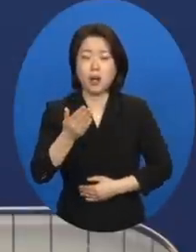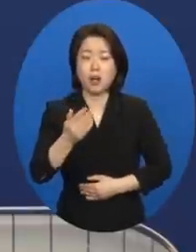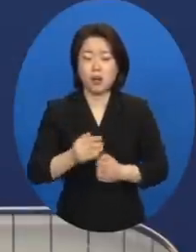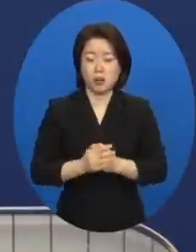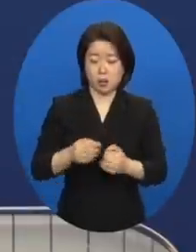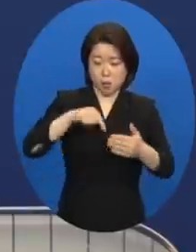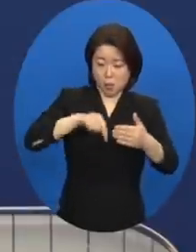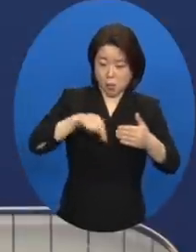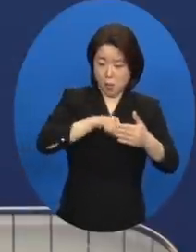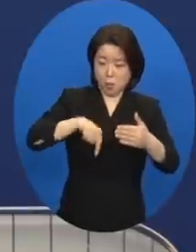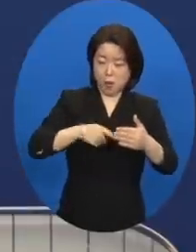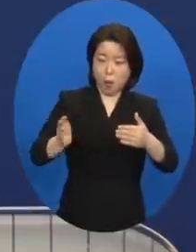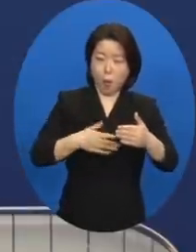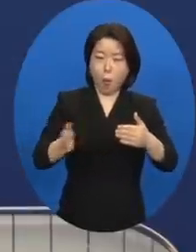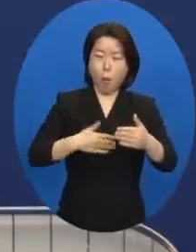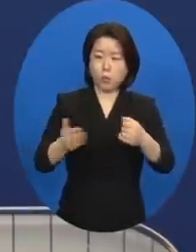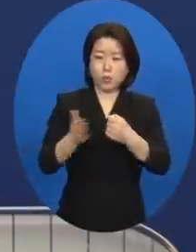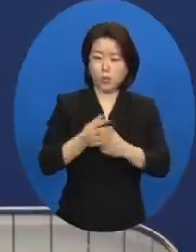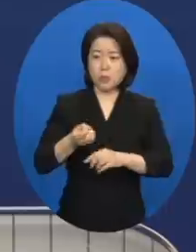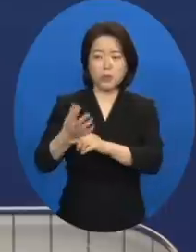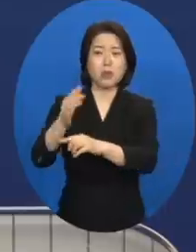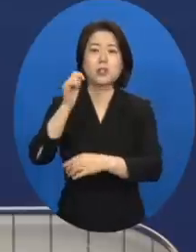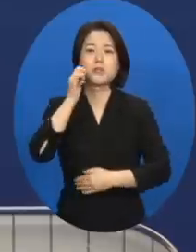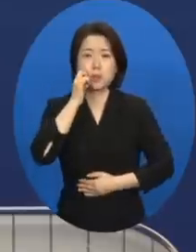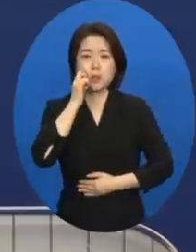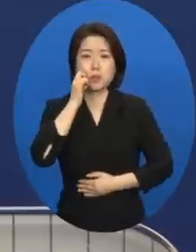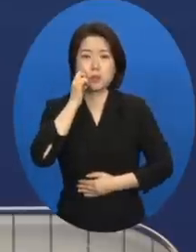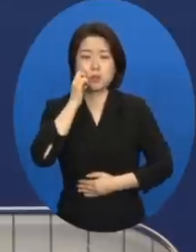없으니까 못 준다는 거야.